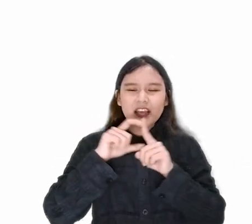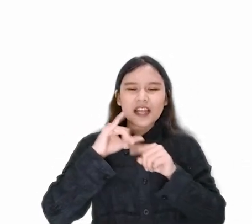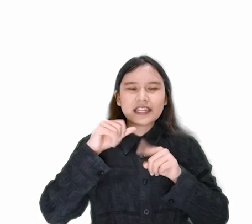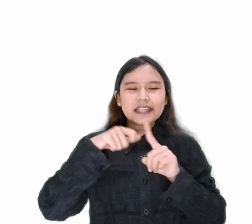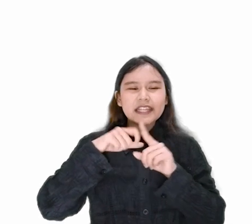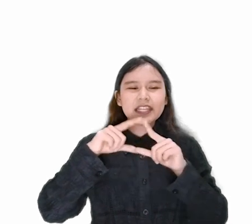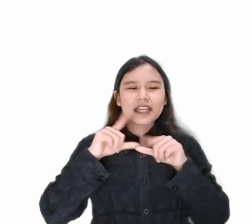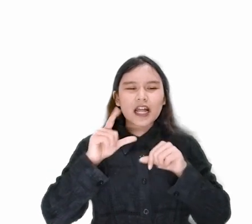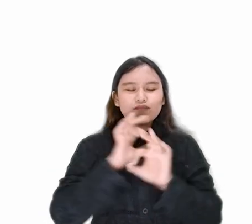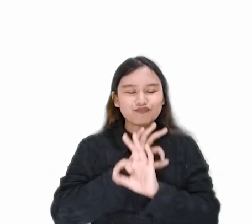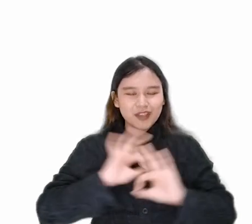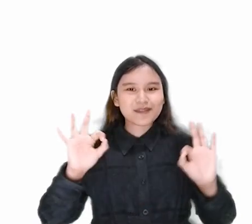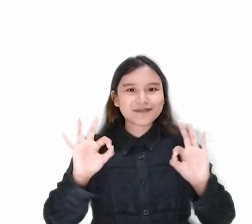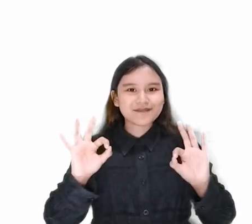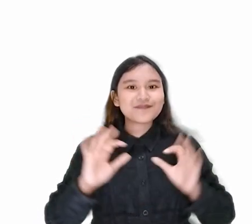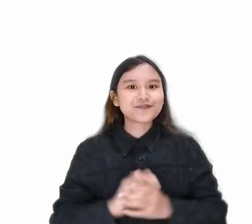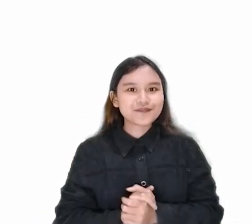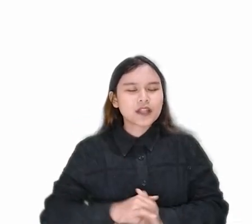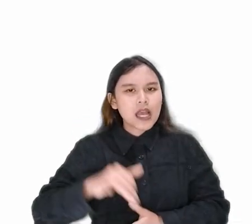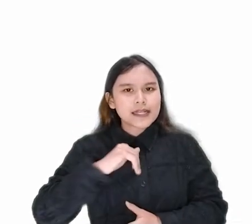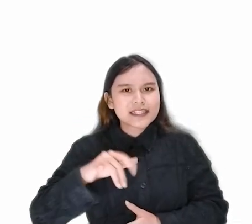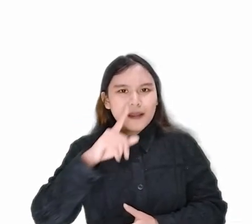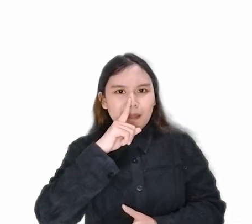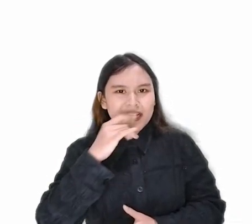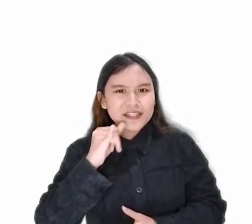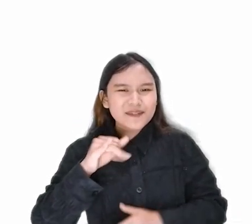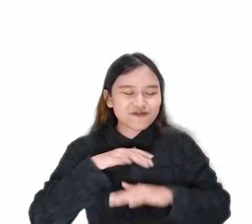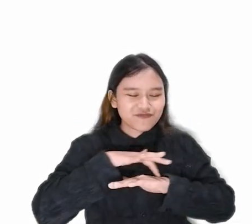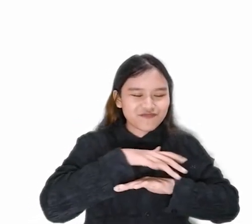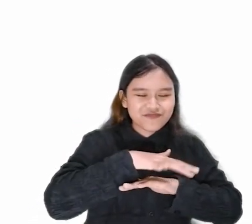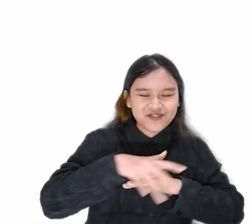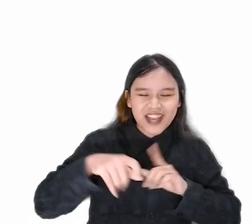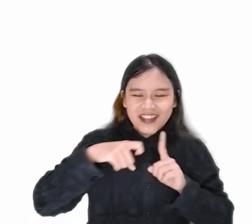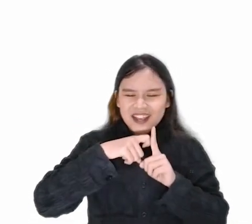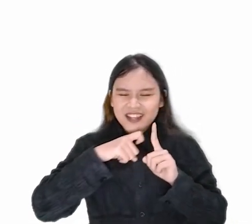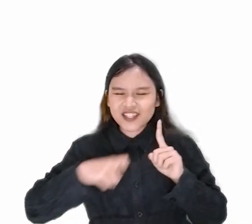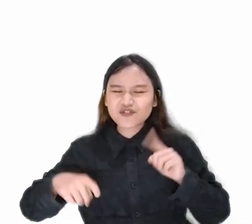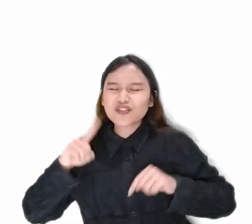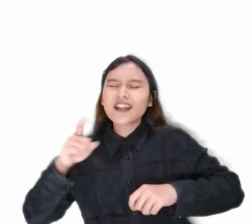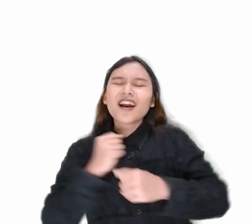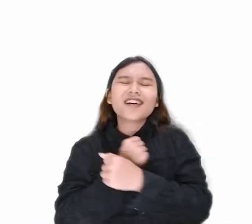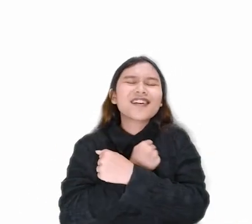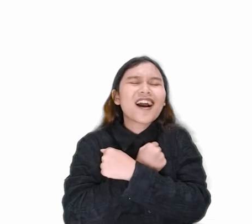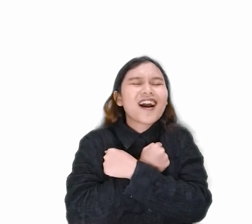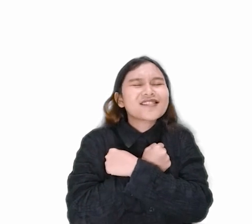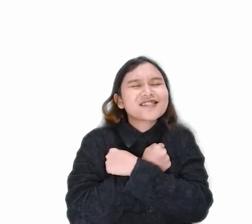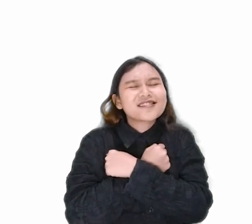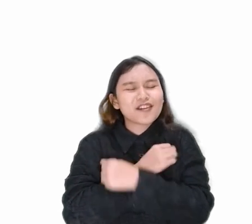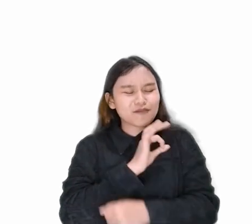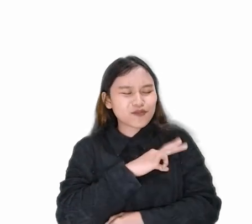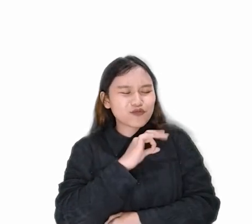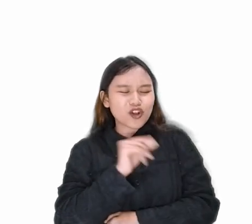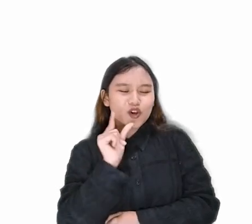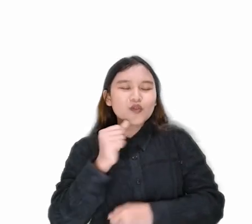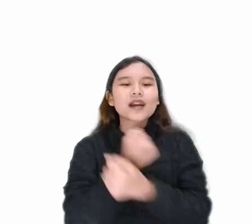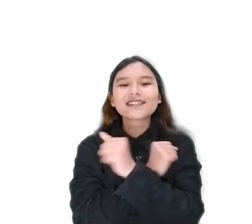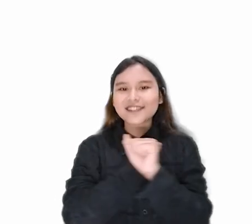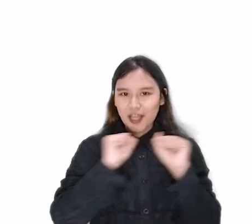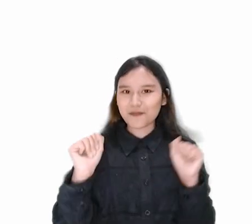Begitu juga dengan darah Kristus yang mengandung kasih yang berguna untuk keselamatan kita